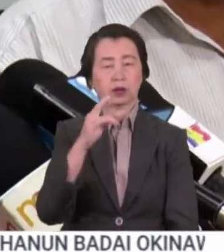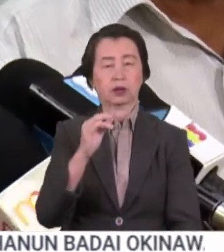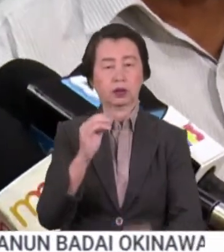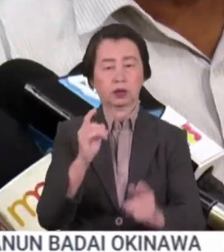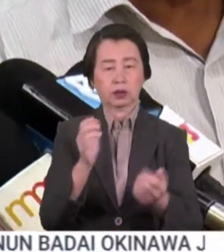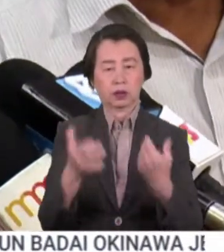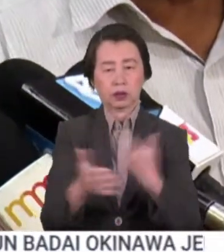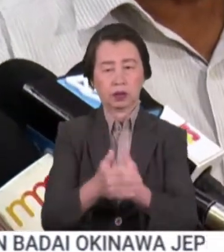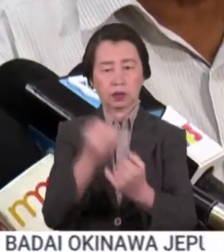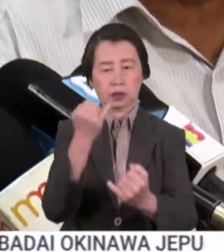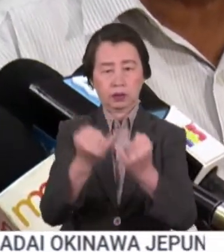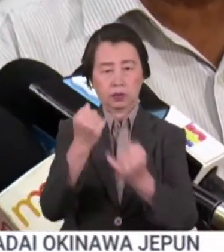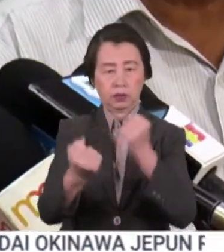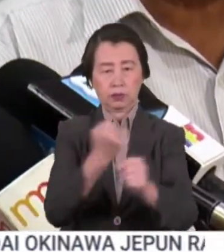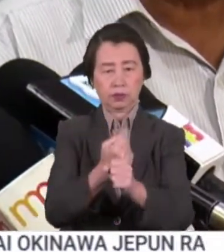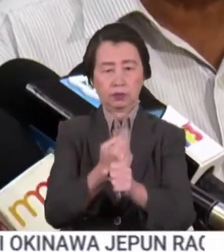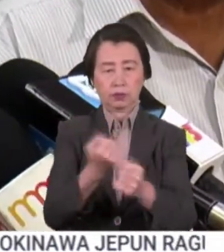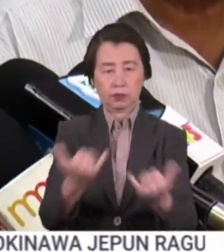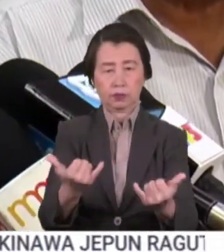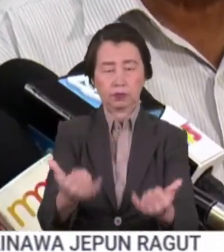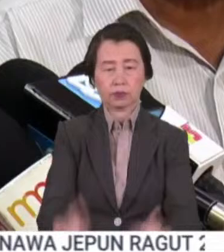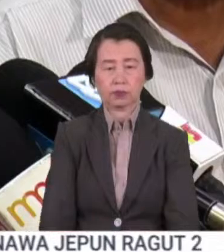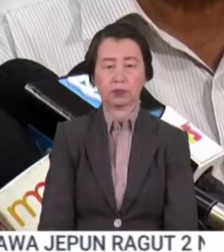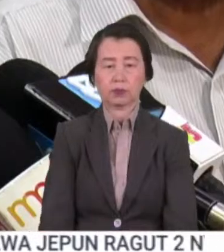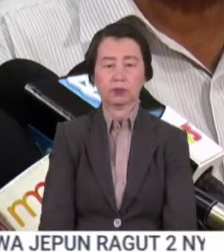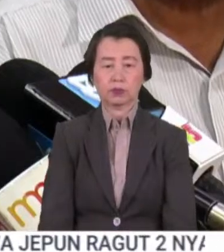sehingga tahun ini